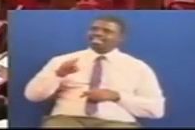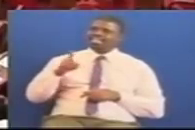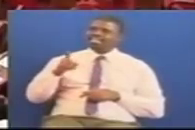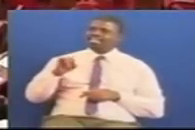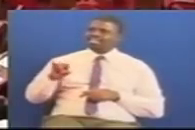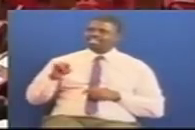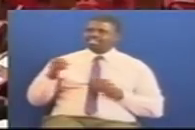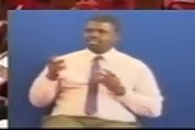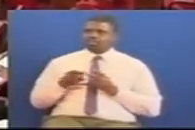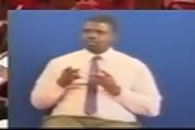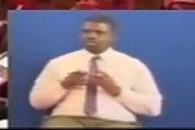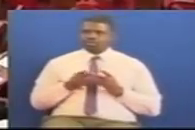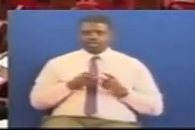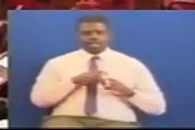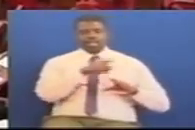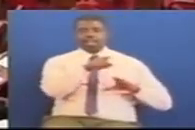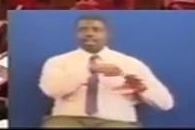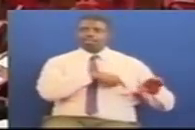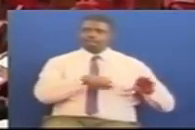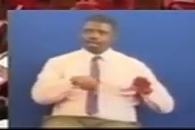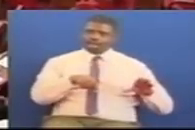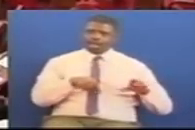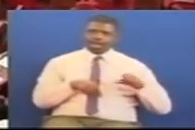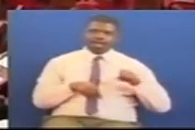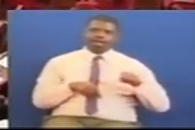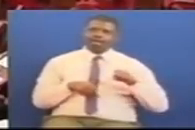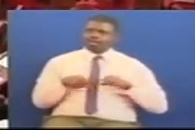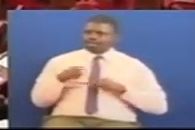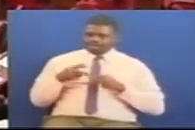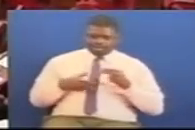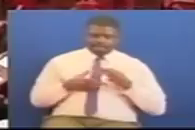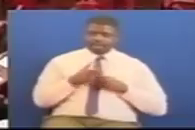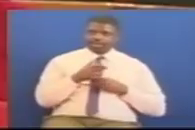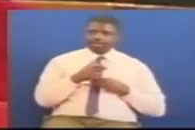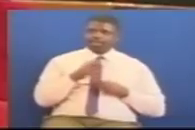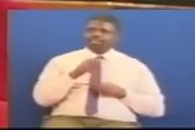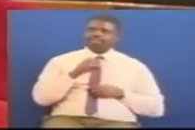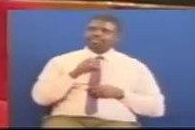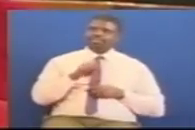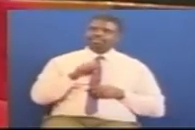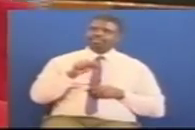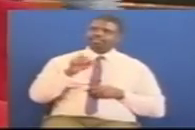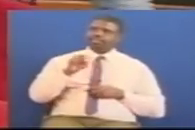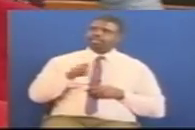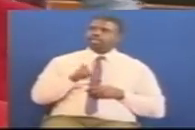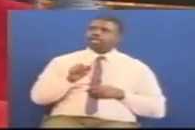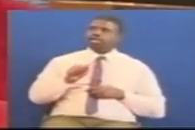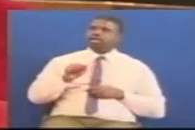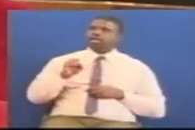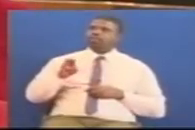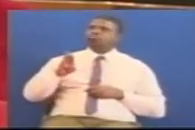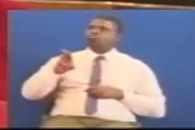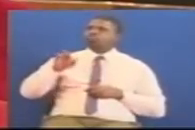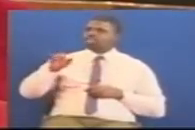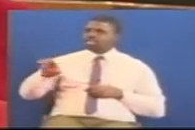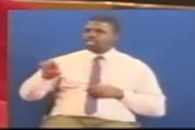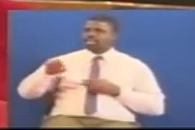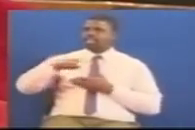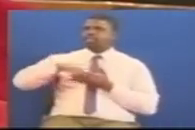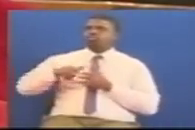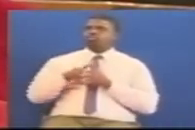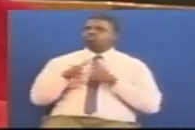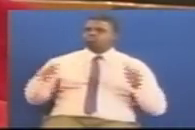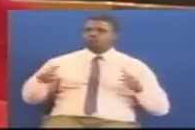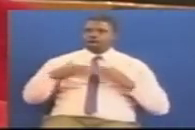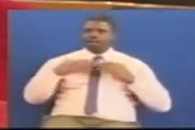yaliyoko jimbo la Ilemela, hasa kwenye kata za Sangabuye ambapo kuna kituo kikubwa cha afya na